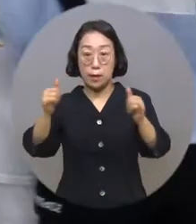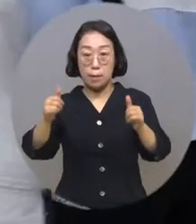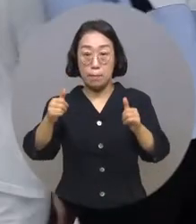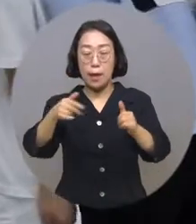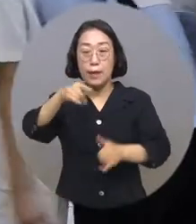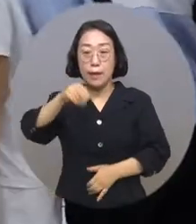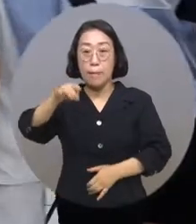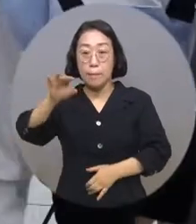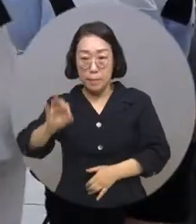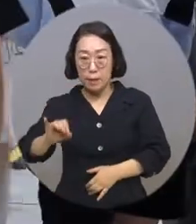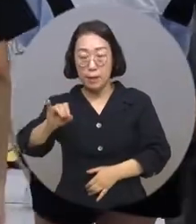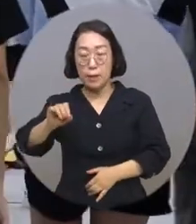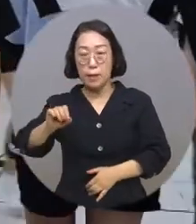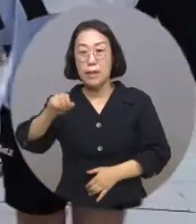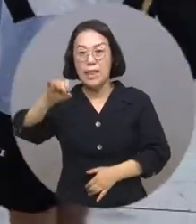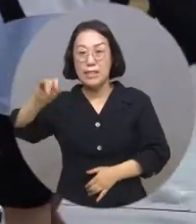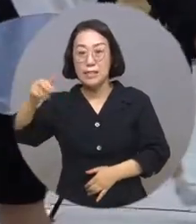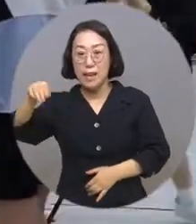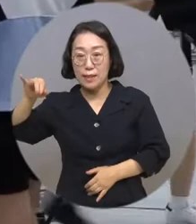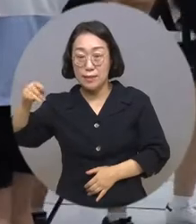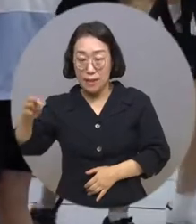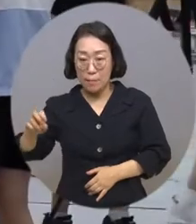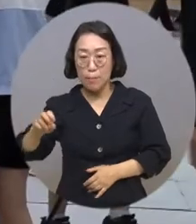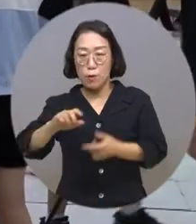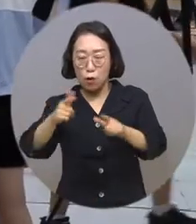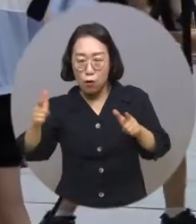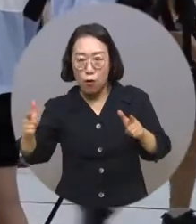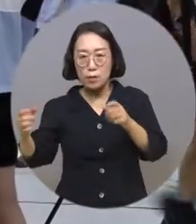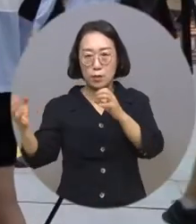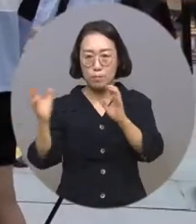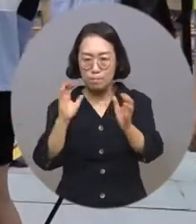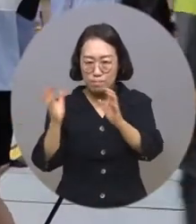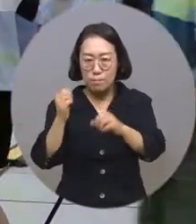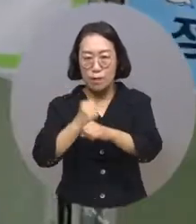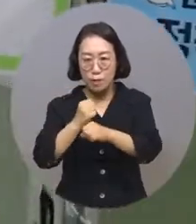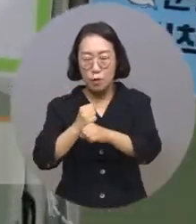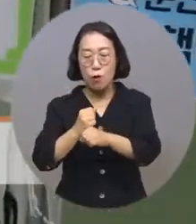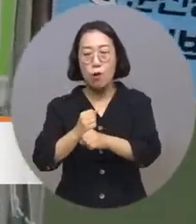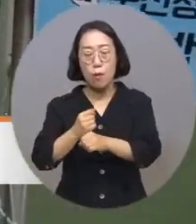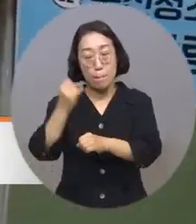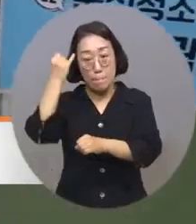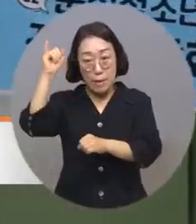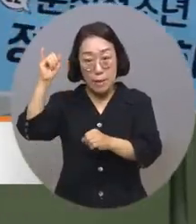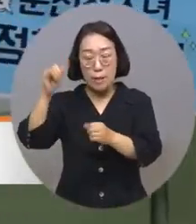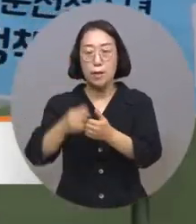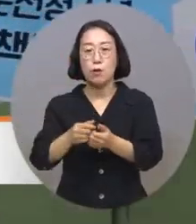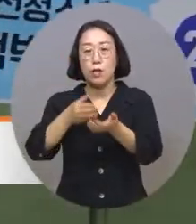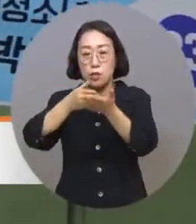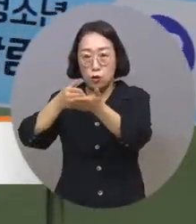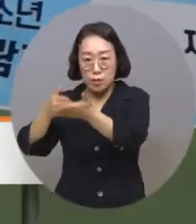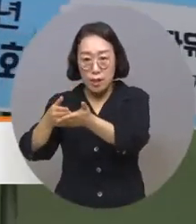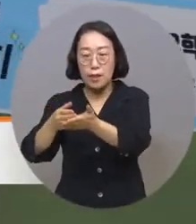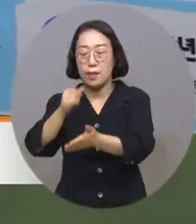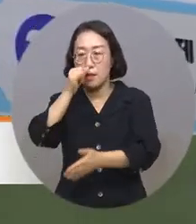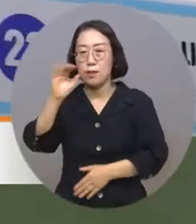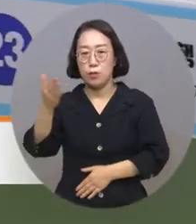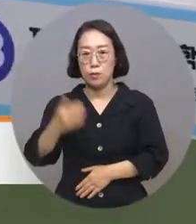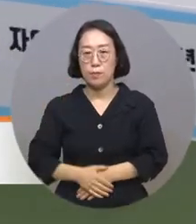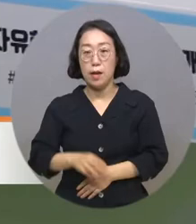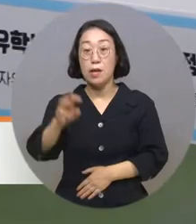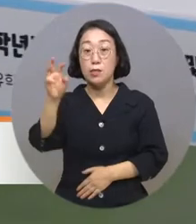에코캠핑과 인스타그램, 청소년 정책 캠프를 거쳐 정책을 발굴했습니다. 총 30팀의 정책 제안이